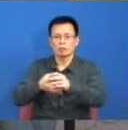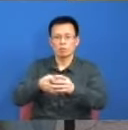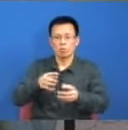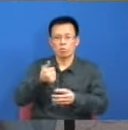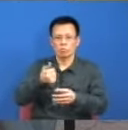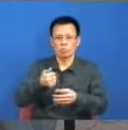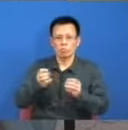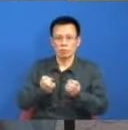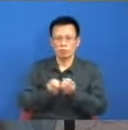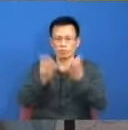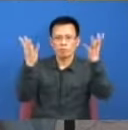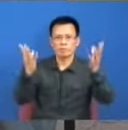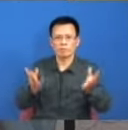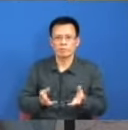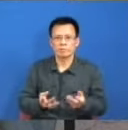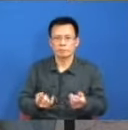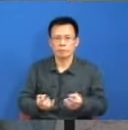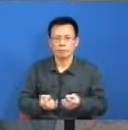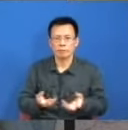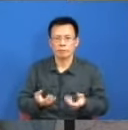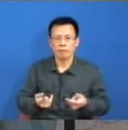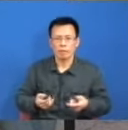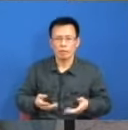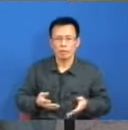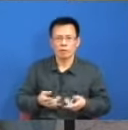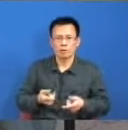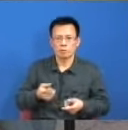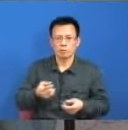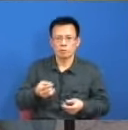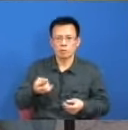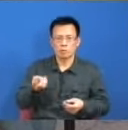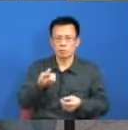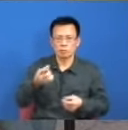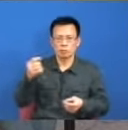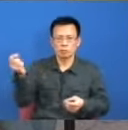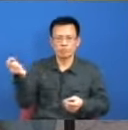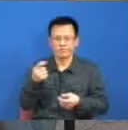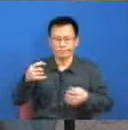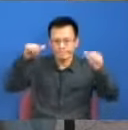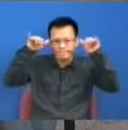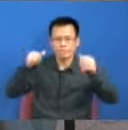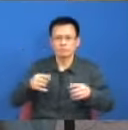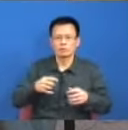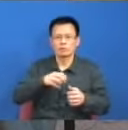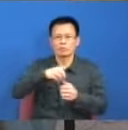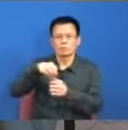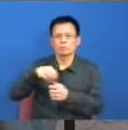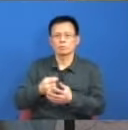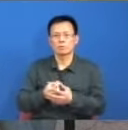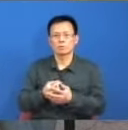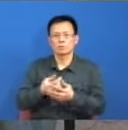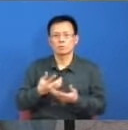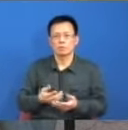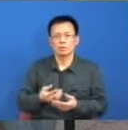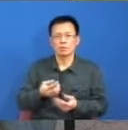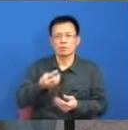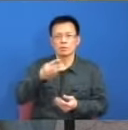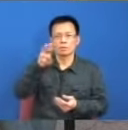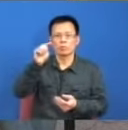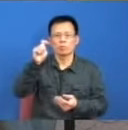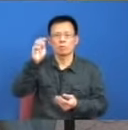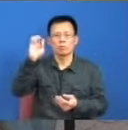唔係咧動不動咧就係、是、用呢啲咁樣嘅行動。頭先劉宜樹講到就譬如係我哋係喺呢個係 WTO 世